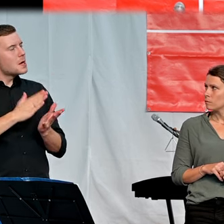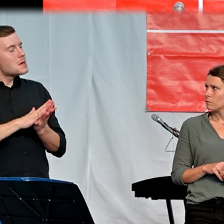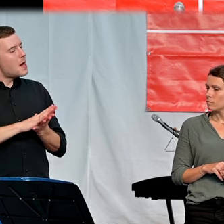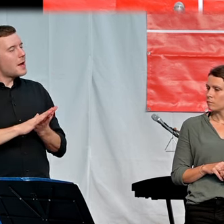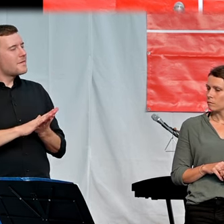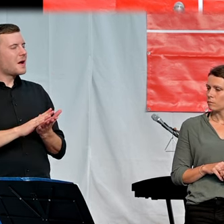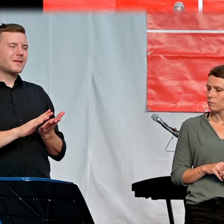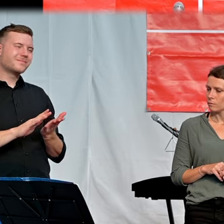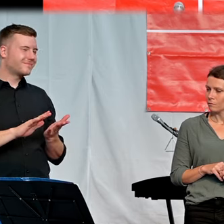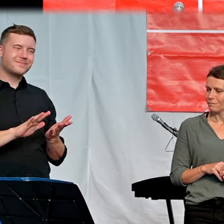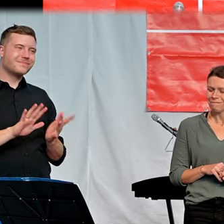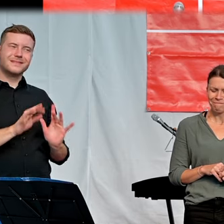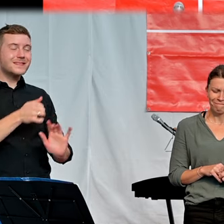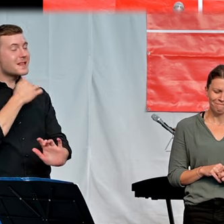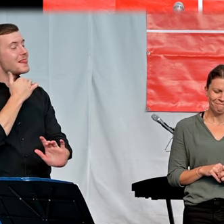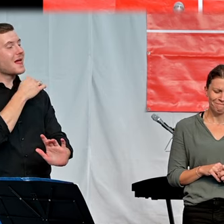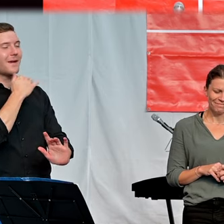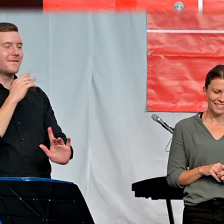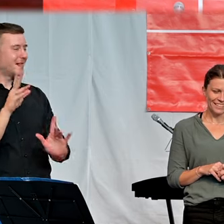nicht langweilig.